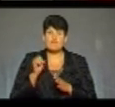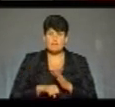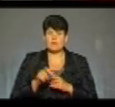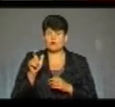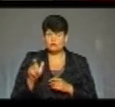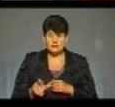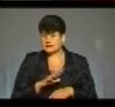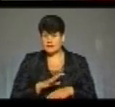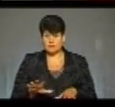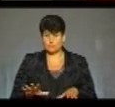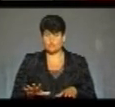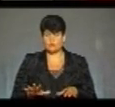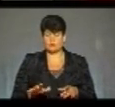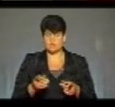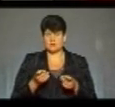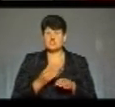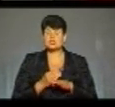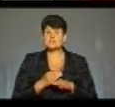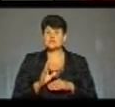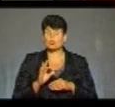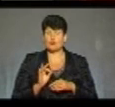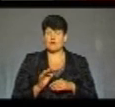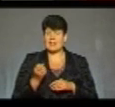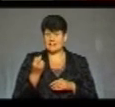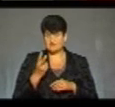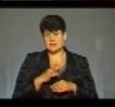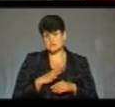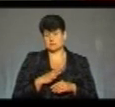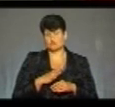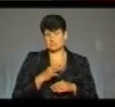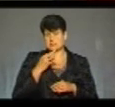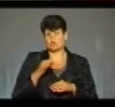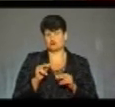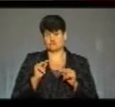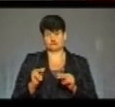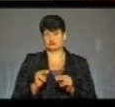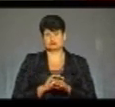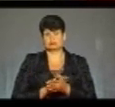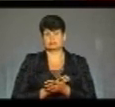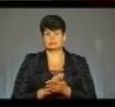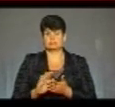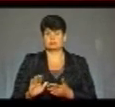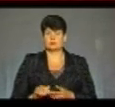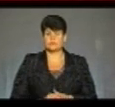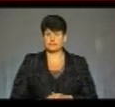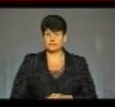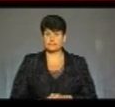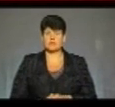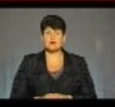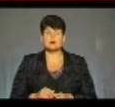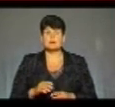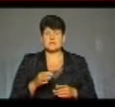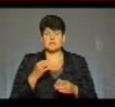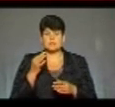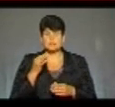був притягнутий, частково лише був притягнутий. А 12 були виправдані повністю. Я дякую вам за участь у нашому ефірі. Нагадаю,